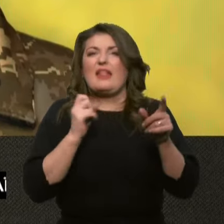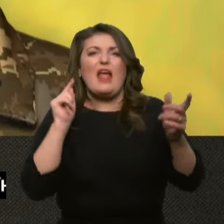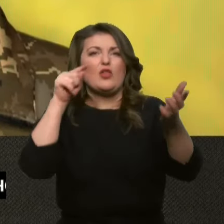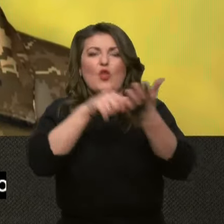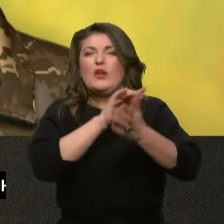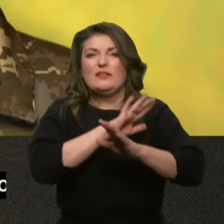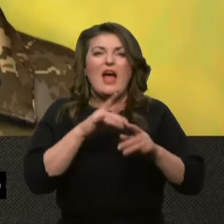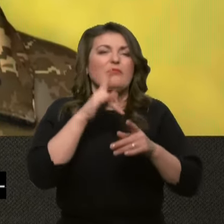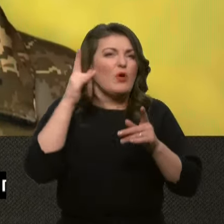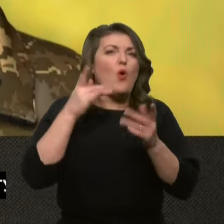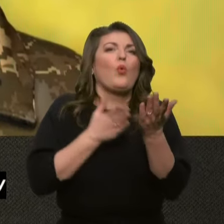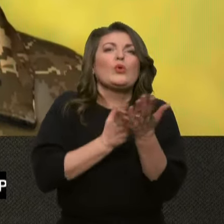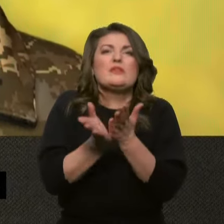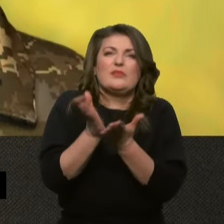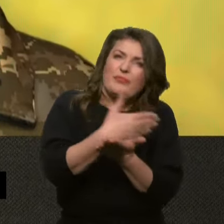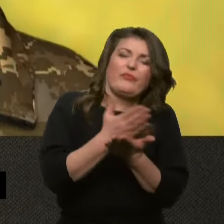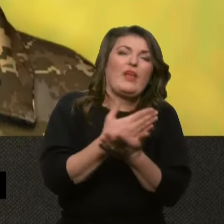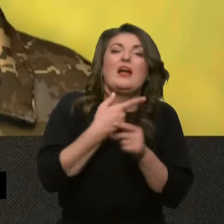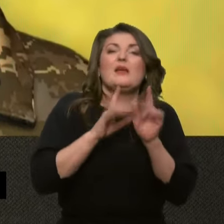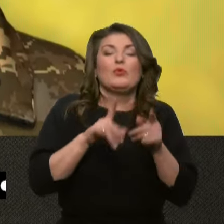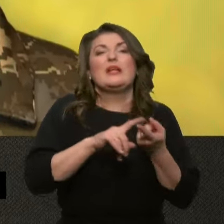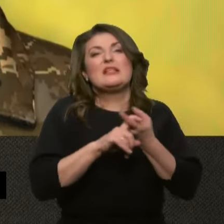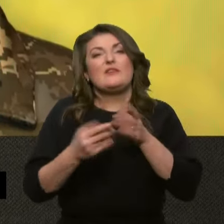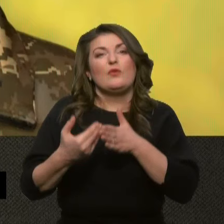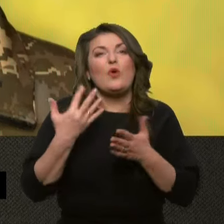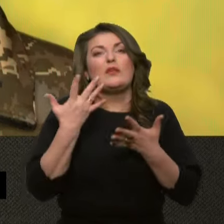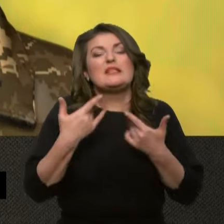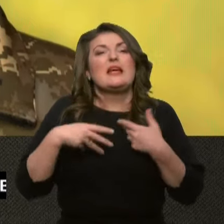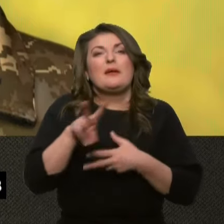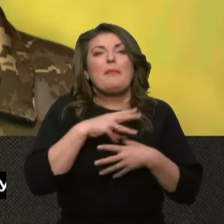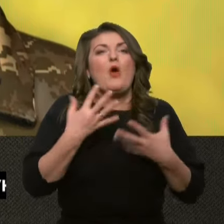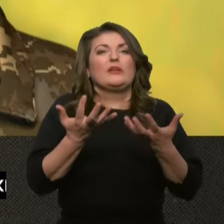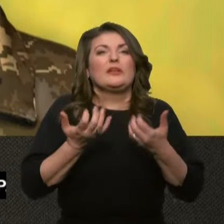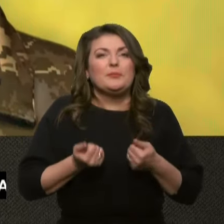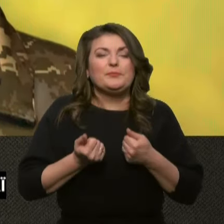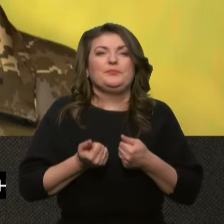збивається з курсів. Знову ж, це буде залежати від того, скільки ми, скажімо, отримаємо